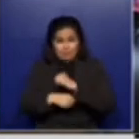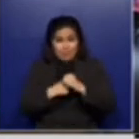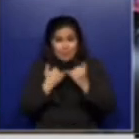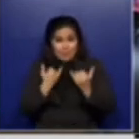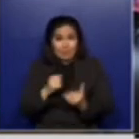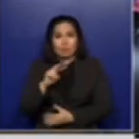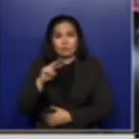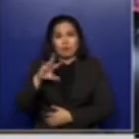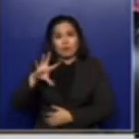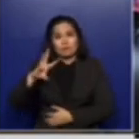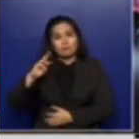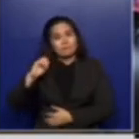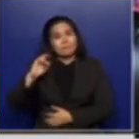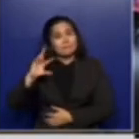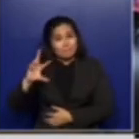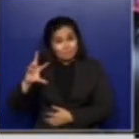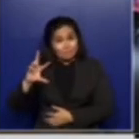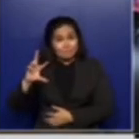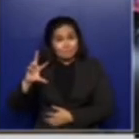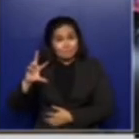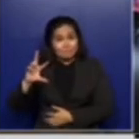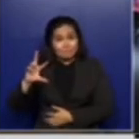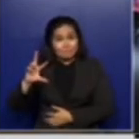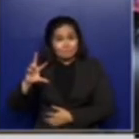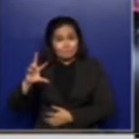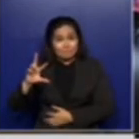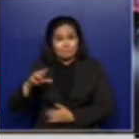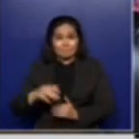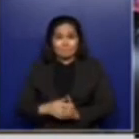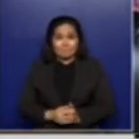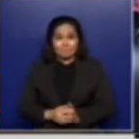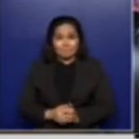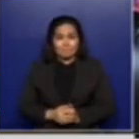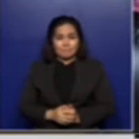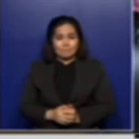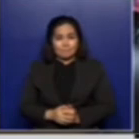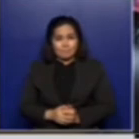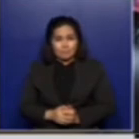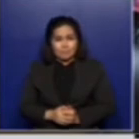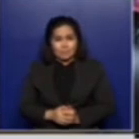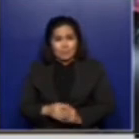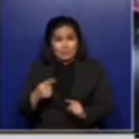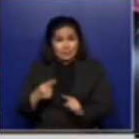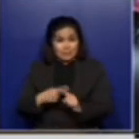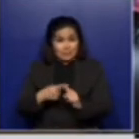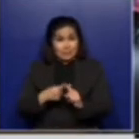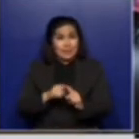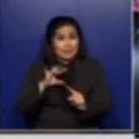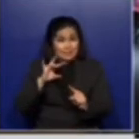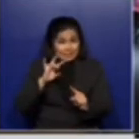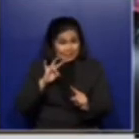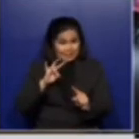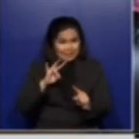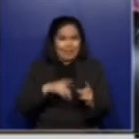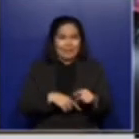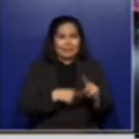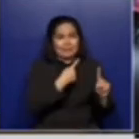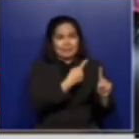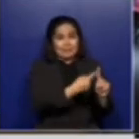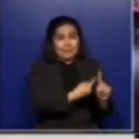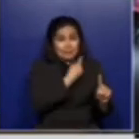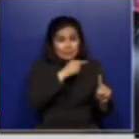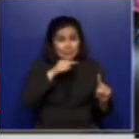การอยู่ท่านประธานทราบไหมครับว่าในช่วง7เดือนแรกของปี2563